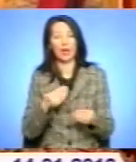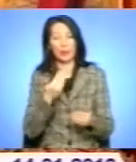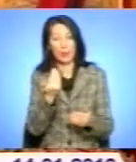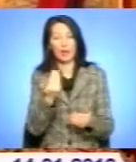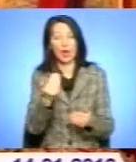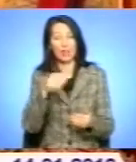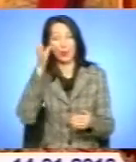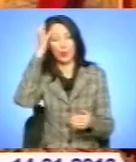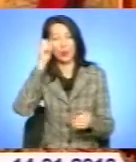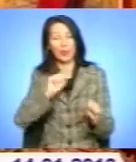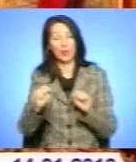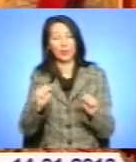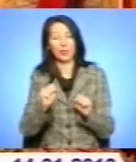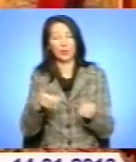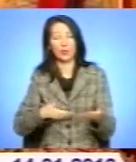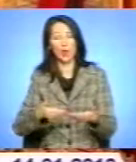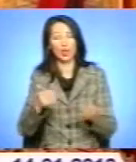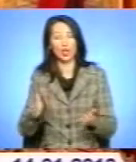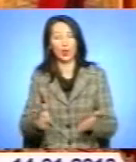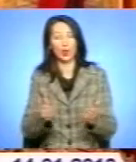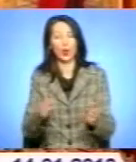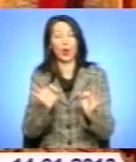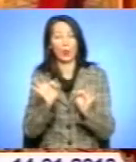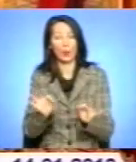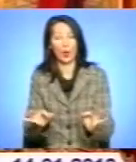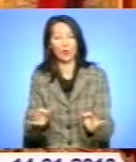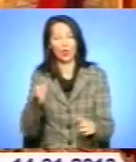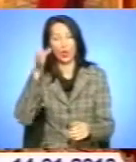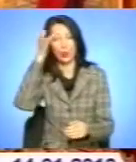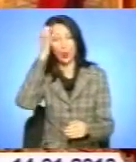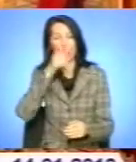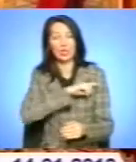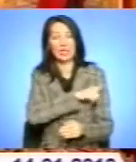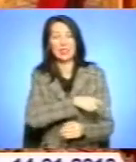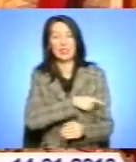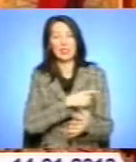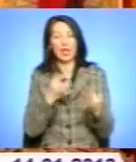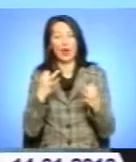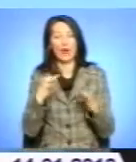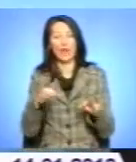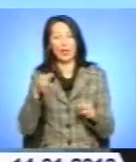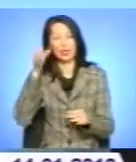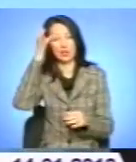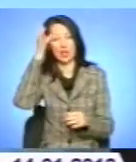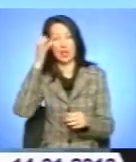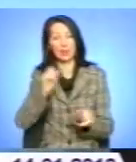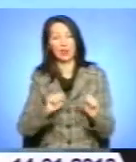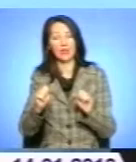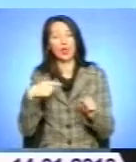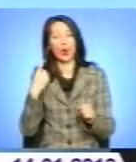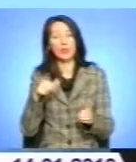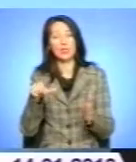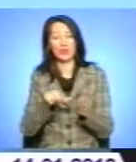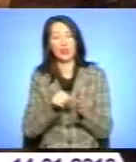керівництвом йшли тою дорогою правди, мудрості, сили, волі і знання. Керівник області